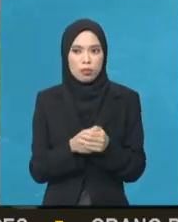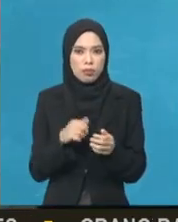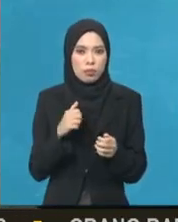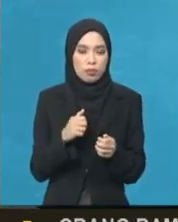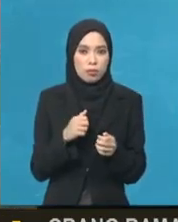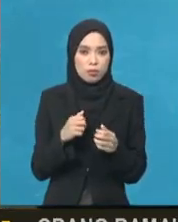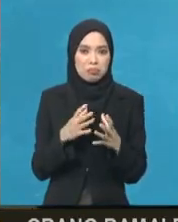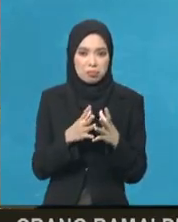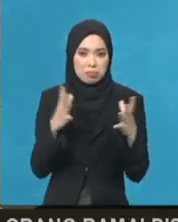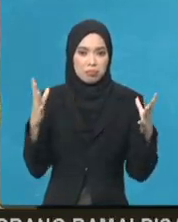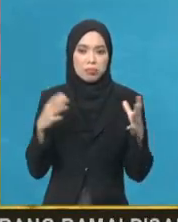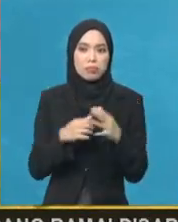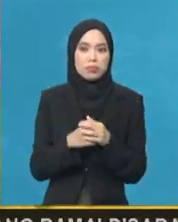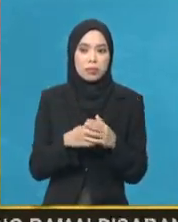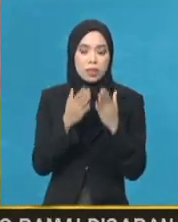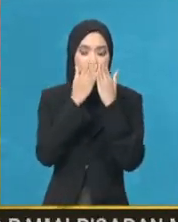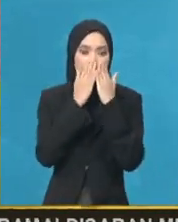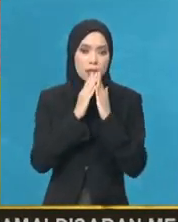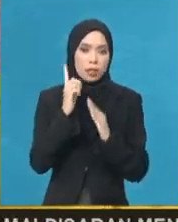kami bersyukur